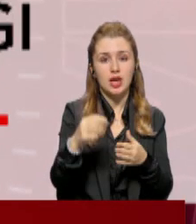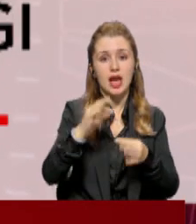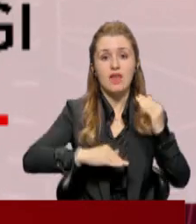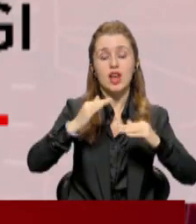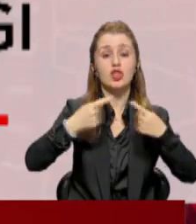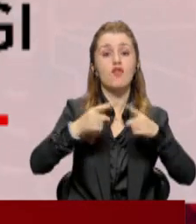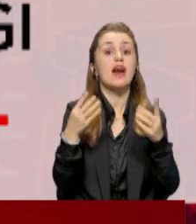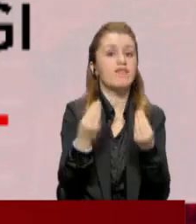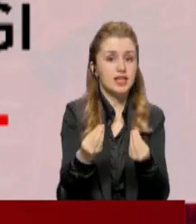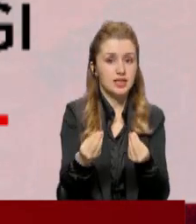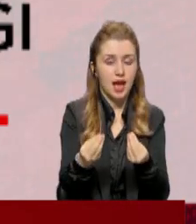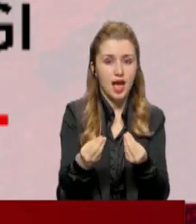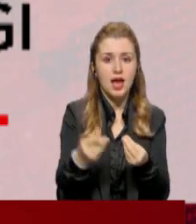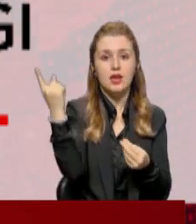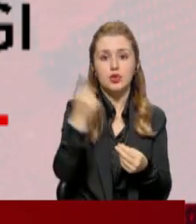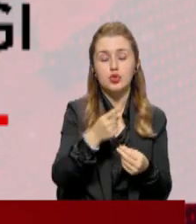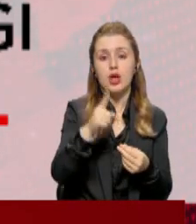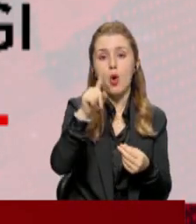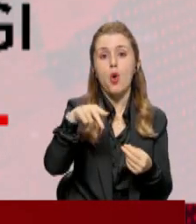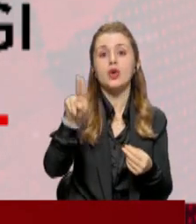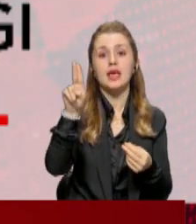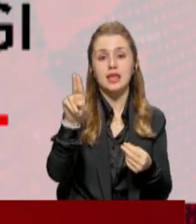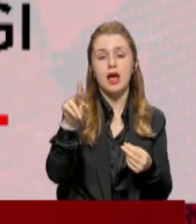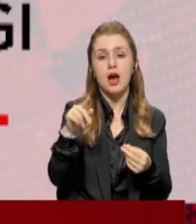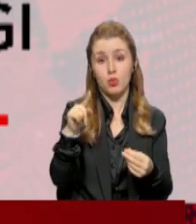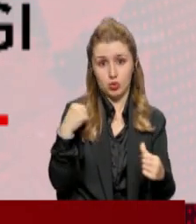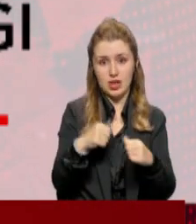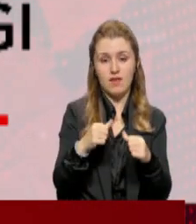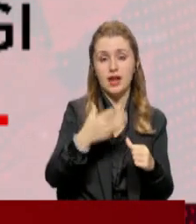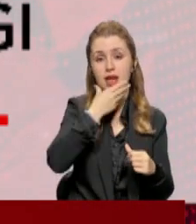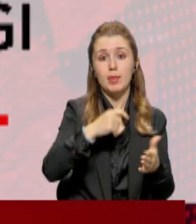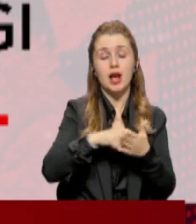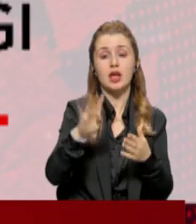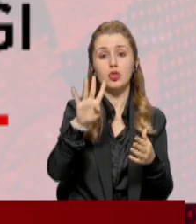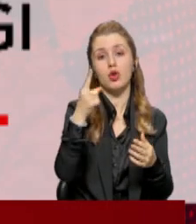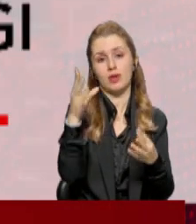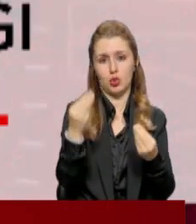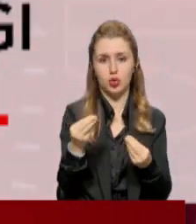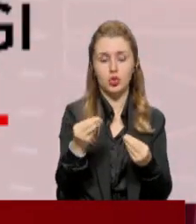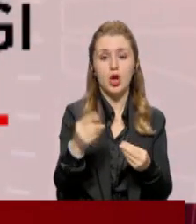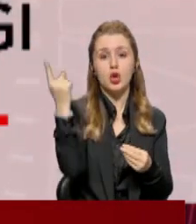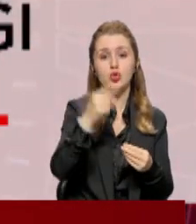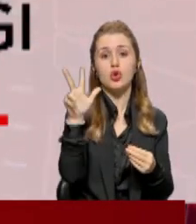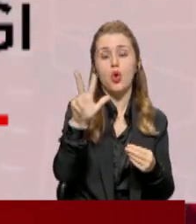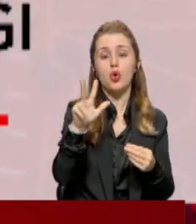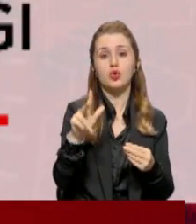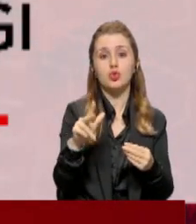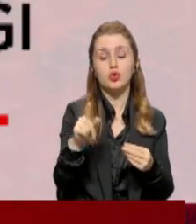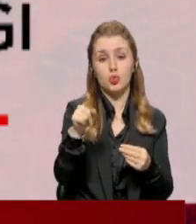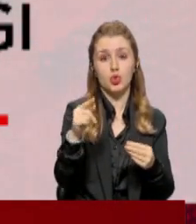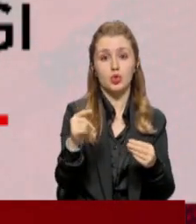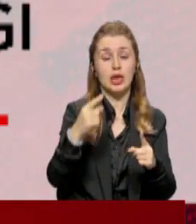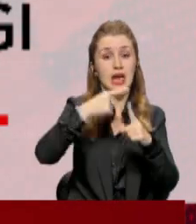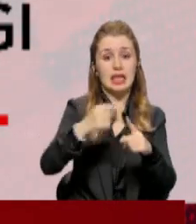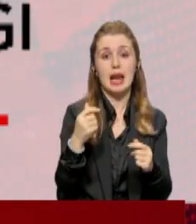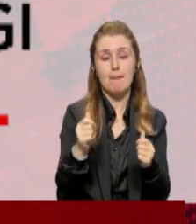enflasyon farkı verilse %17, bu sefer de emekli aylığı 4000 lira olur. %30 refah payıyla beraber